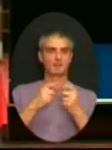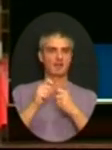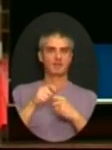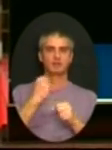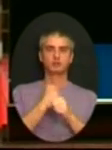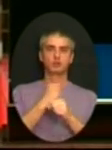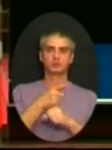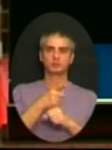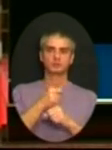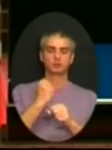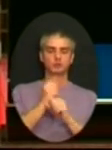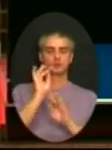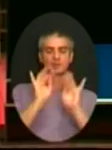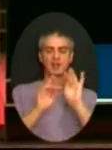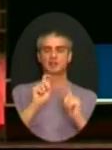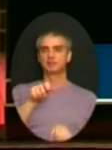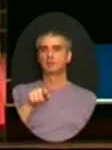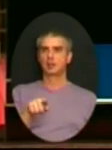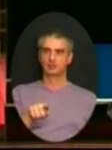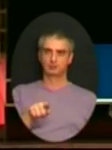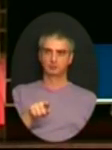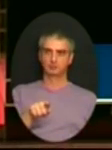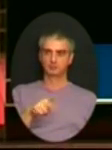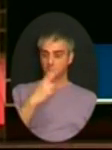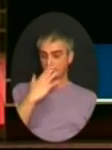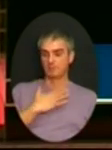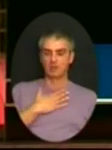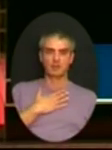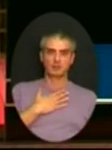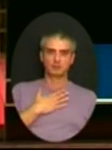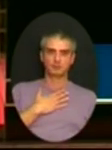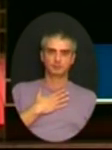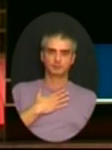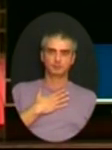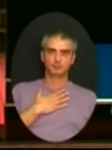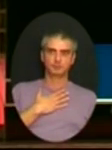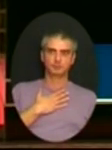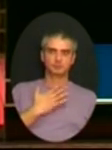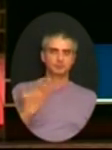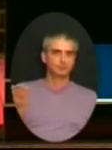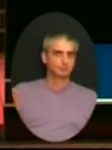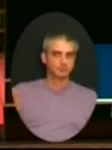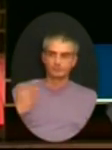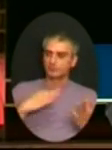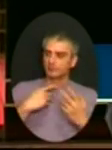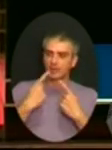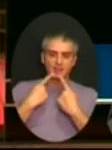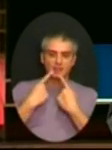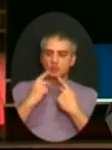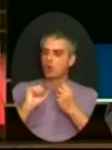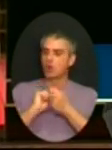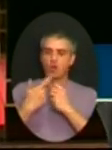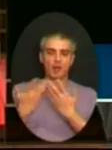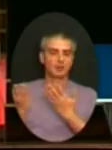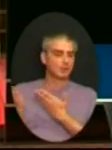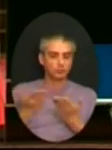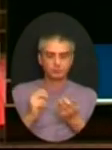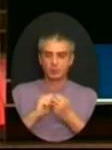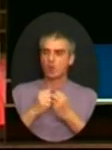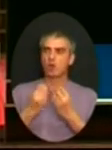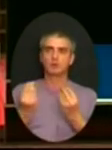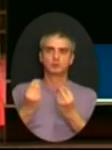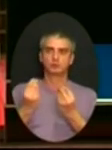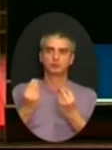עושים אותו, של דה-לגיטימציה לכנסת. בעיניי לפחות, אין דיון, או אין מוזמן, או אין